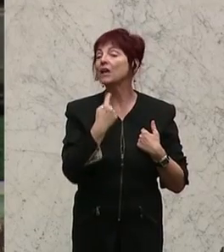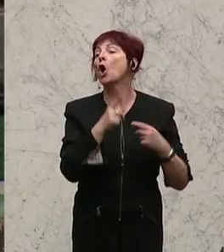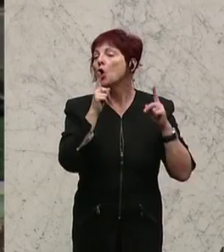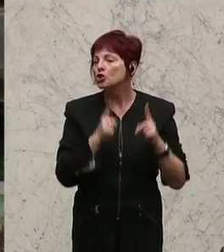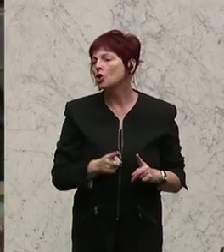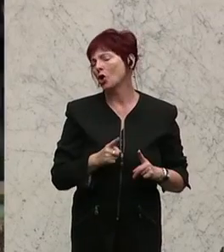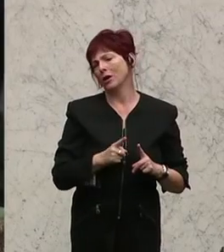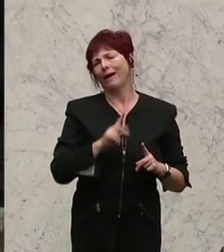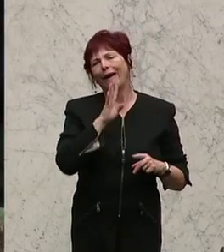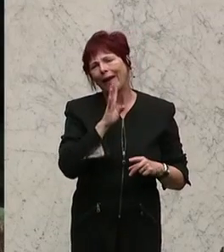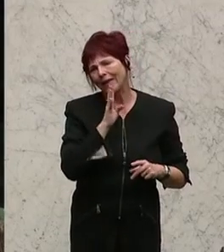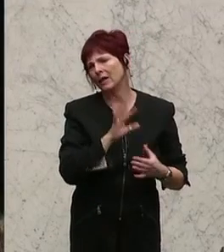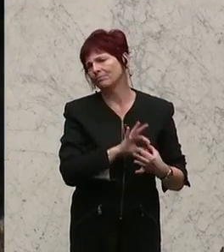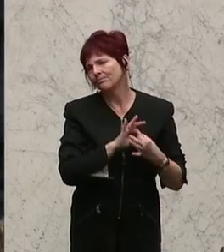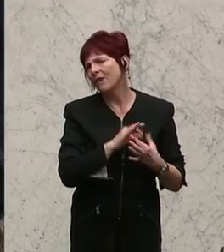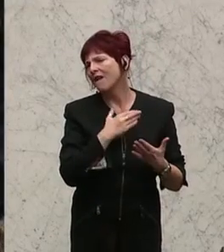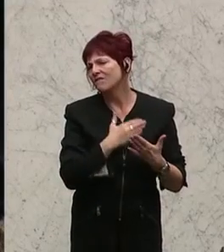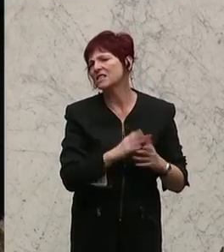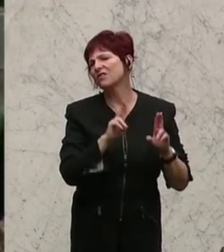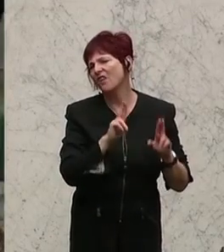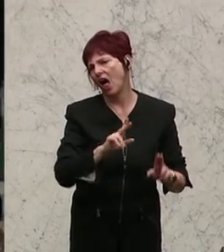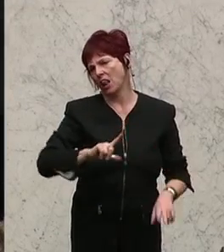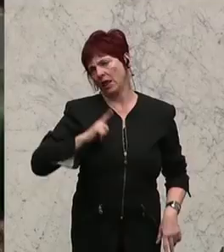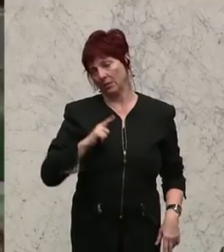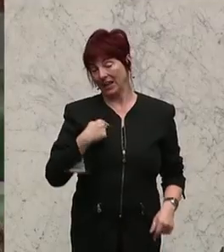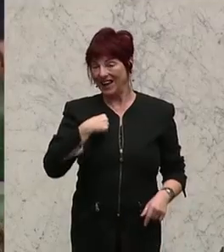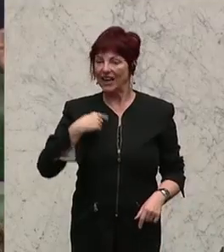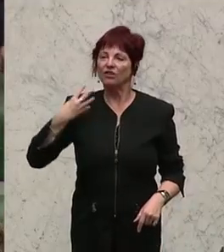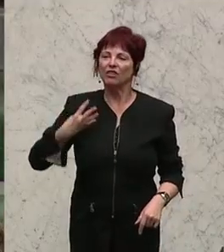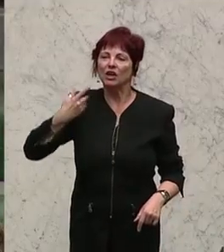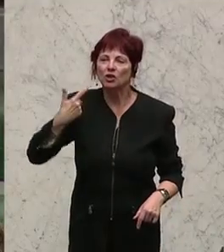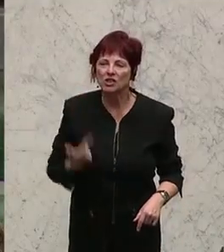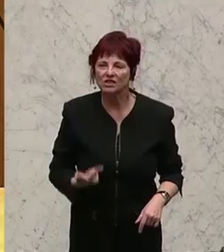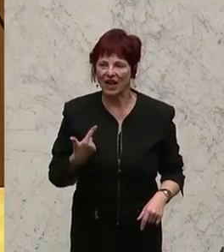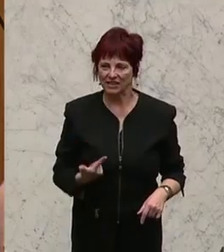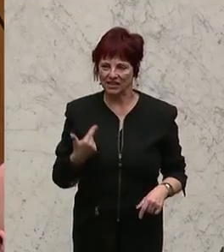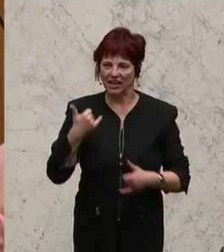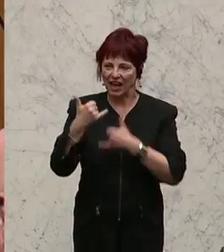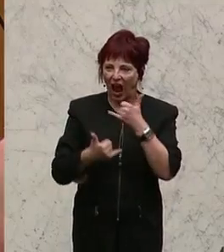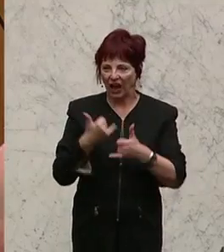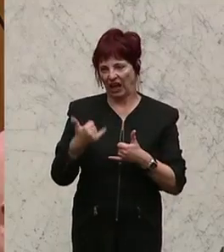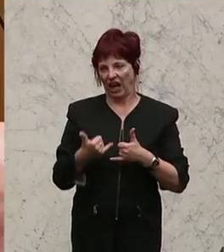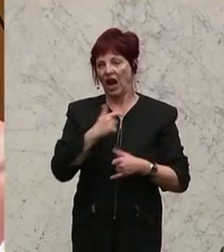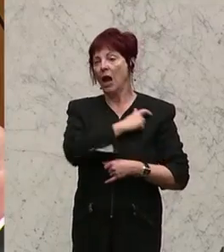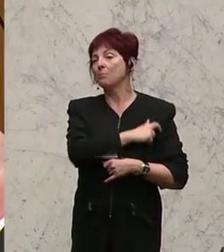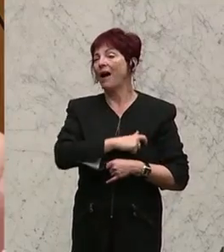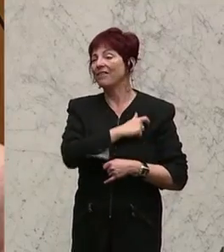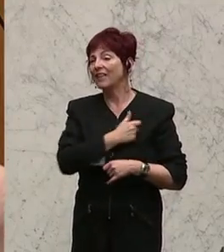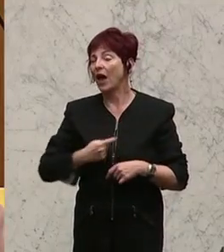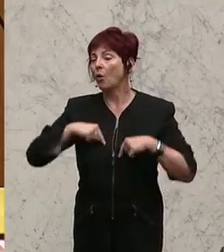Und 24 Jahre habe ich als Parteiobmann, als Fraktionsobmann und 16 Jahre